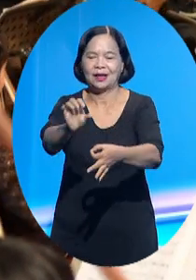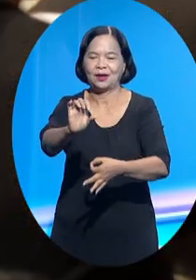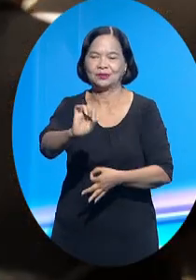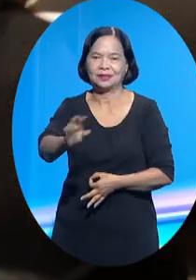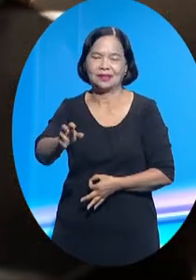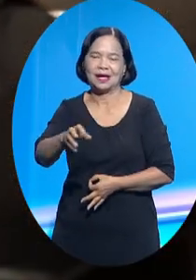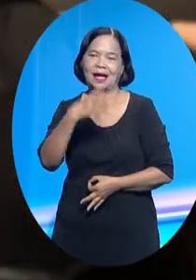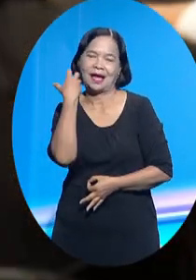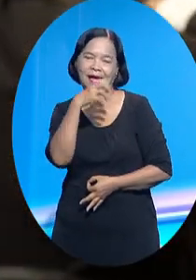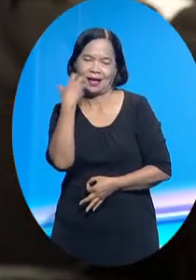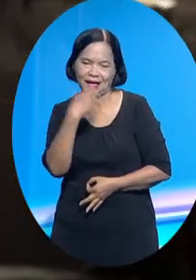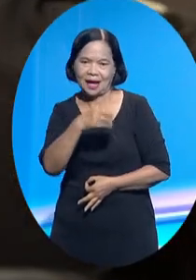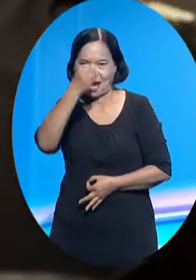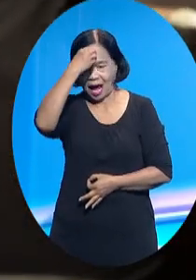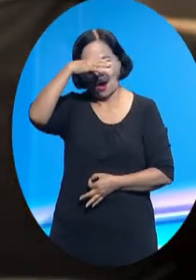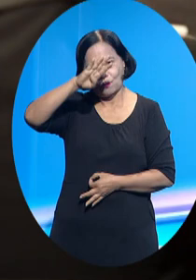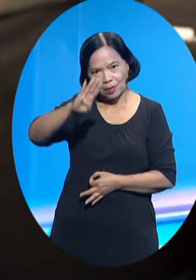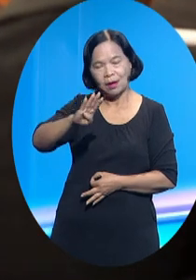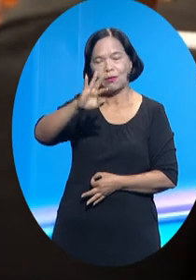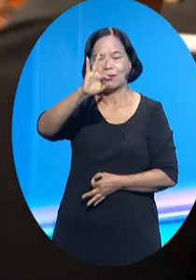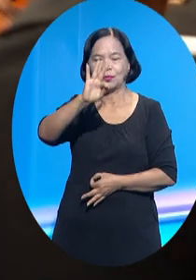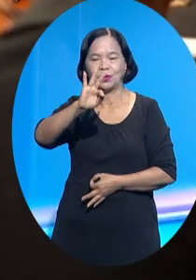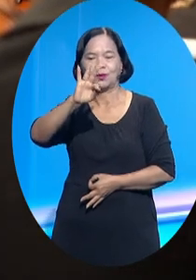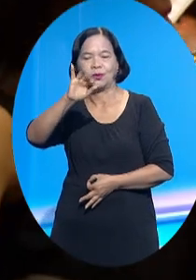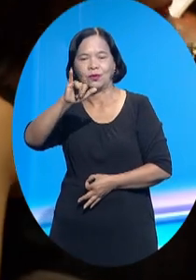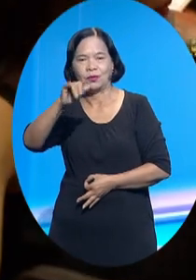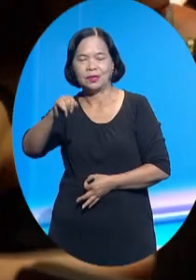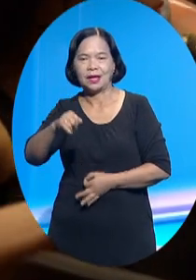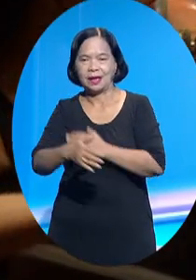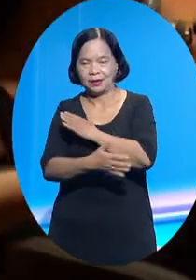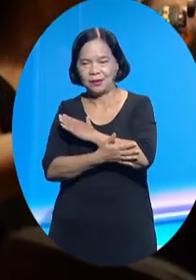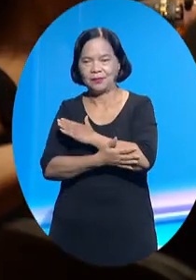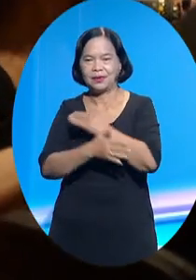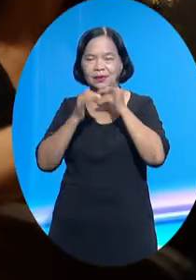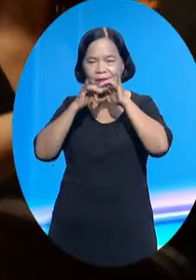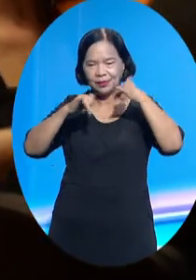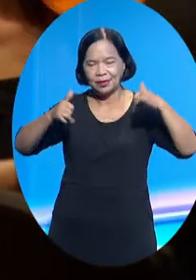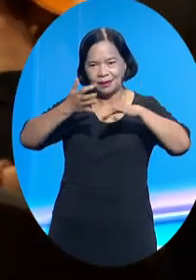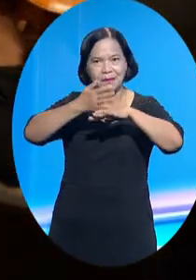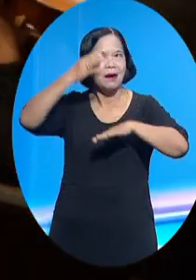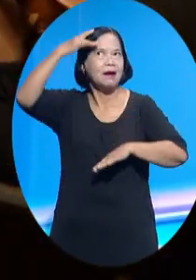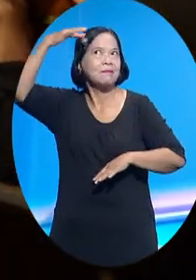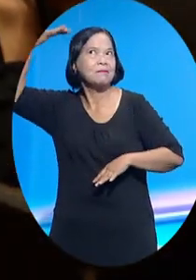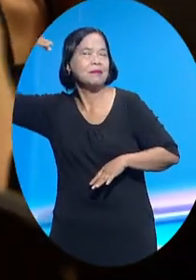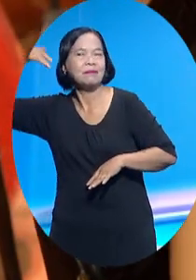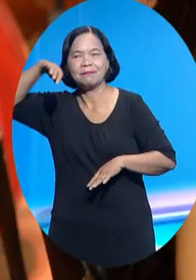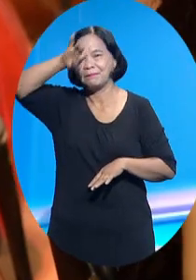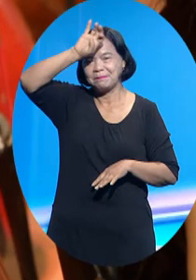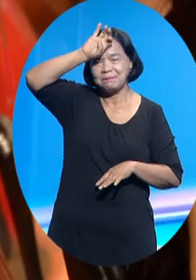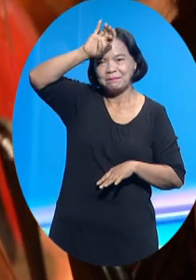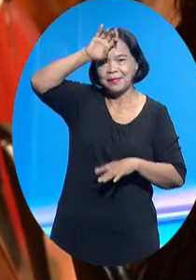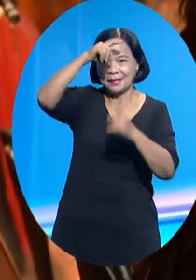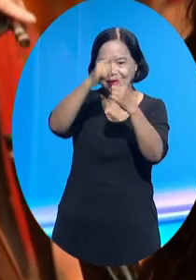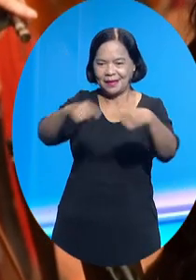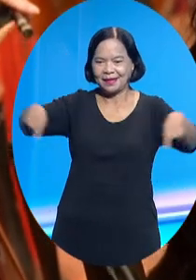nhạc trong khuôn khổ học bổng Toyota hỗ trợ tài năng trẻ âm nhạc Việt Nam nhằm nuôi dưỡng ước mơ và niềm đam mê âm nhạc cổ điển